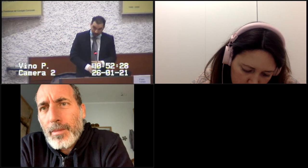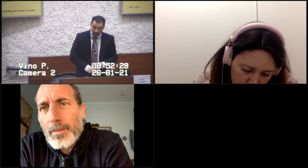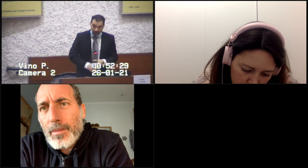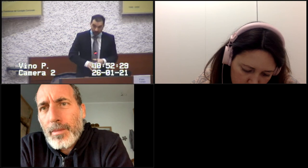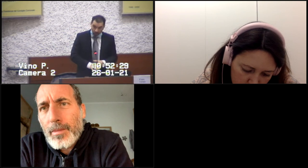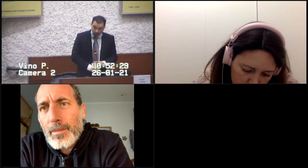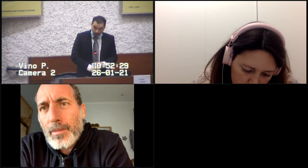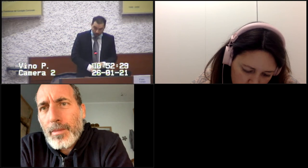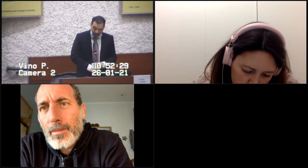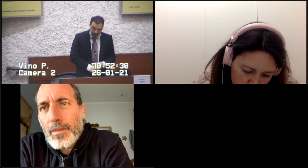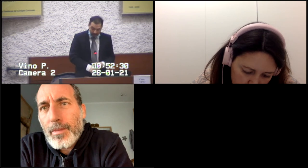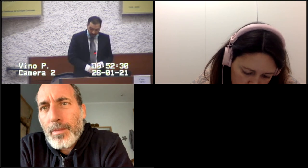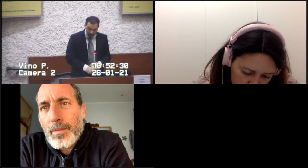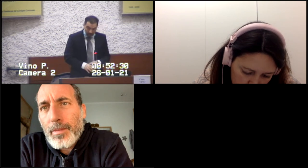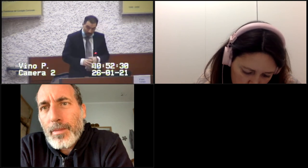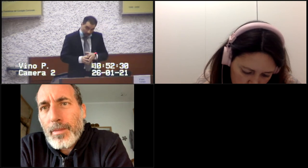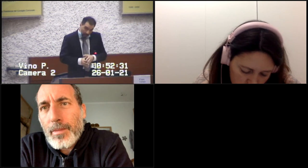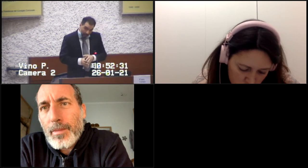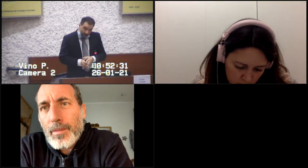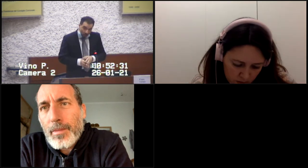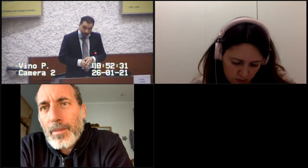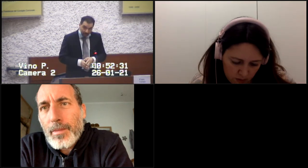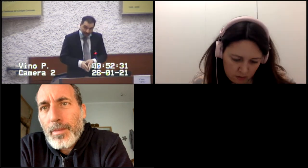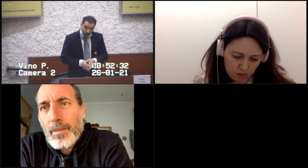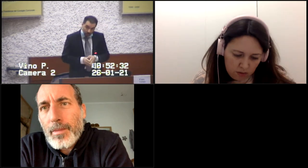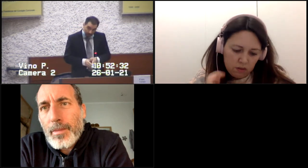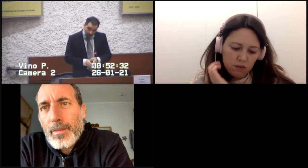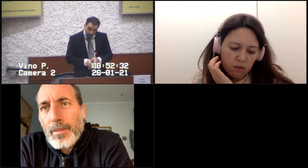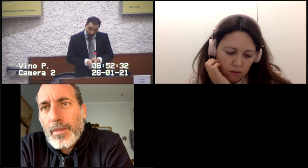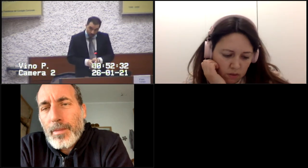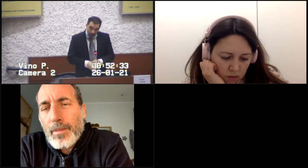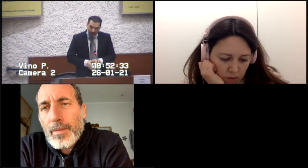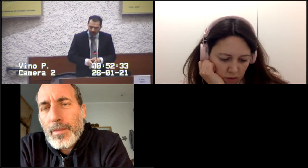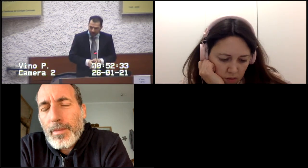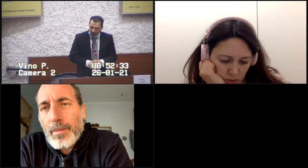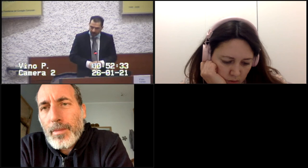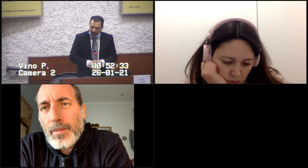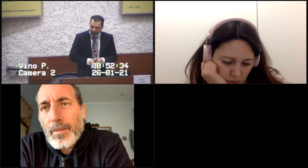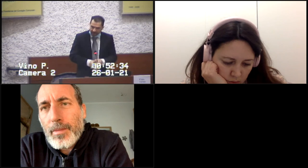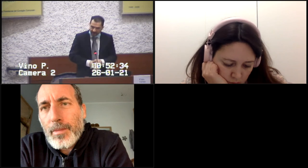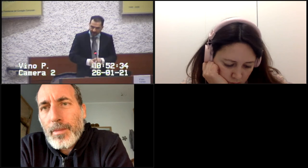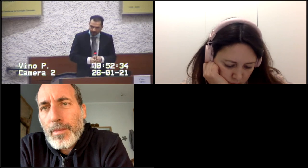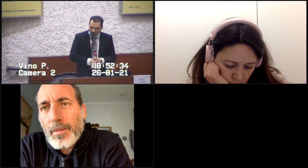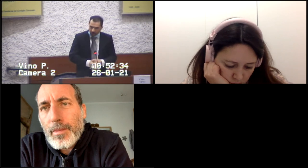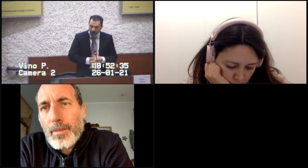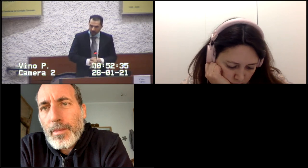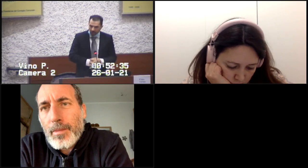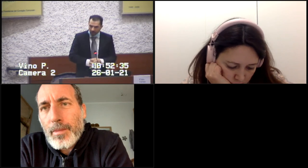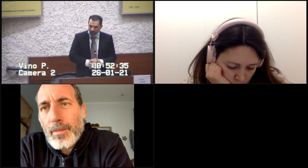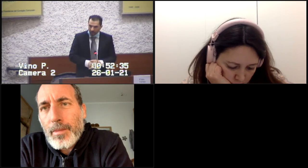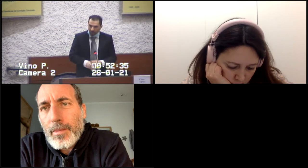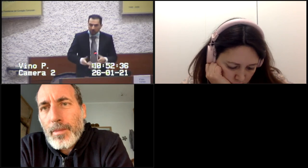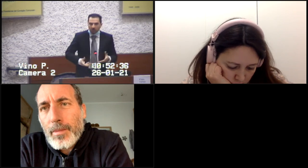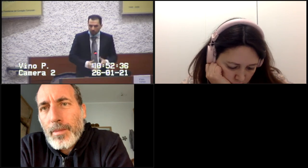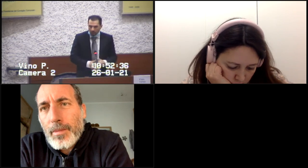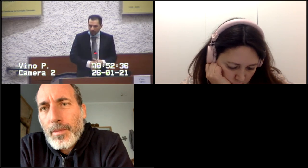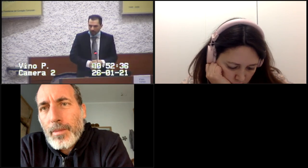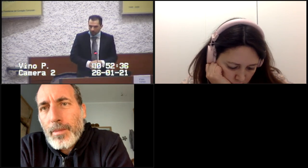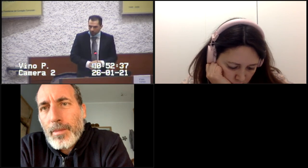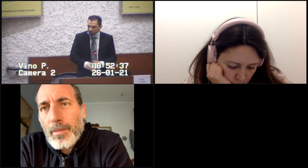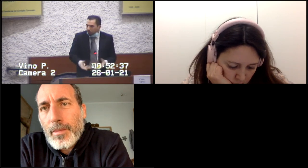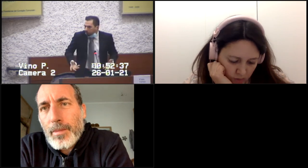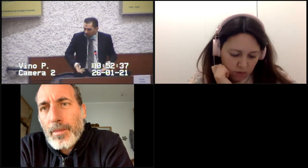favorevole. Da questo punto di vista abbiamo contestato il metodo, a prescindere che sia stata poi in